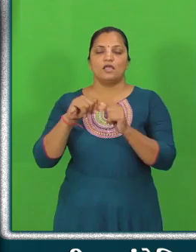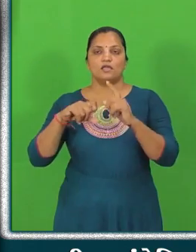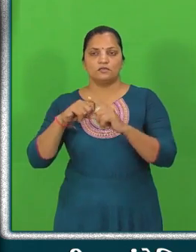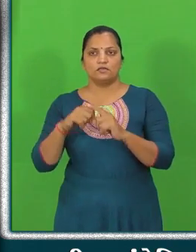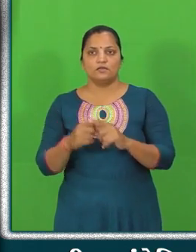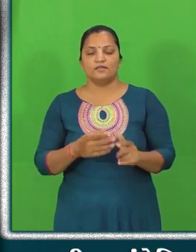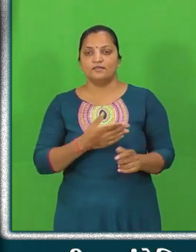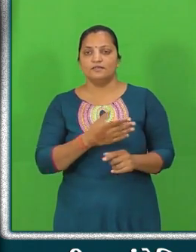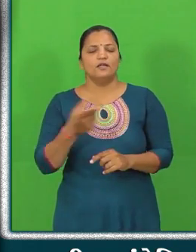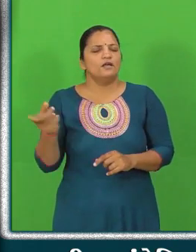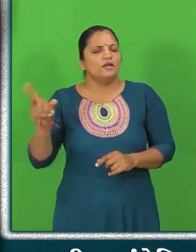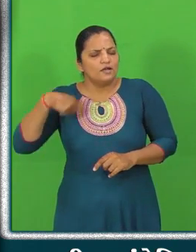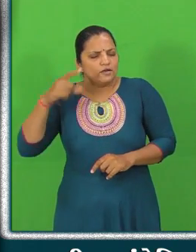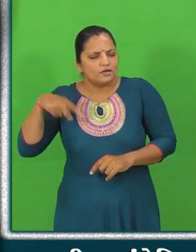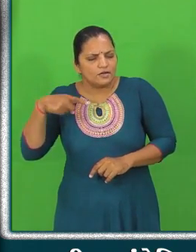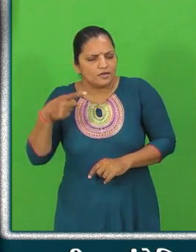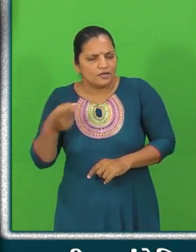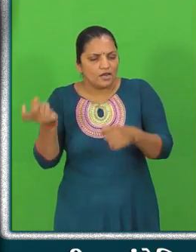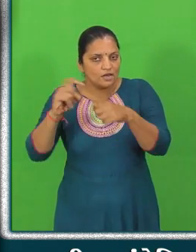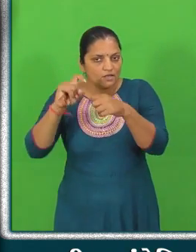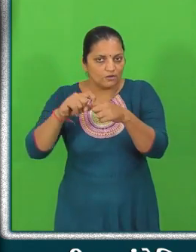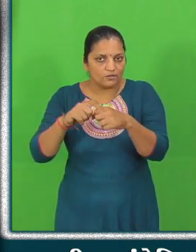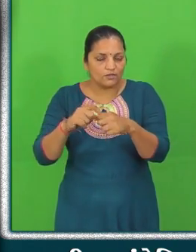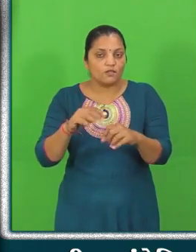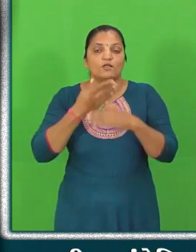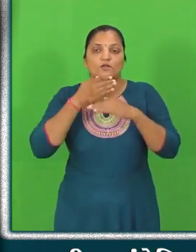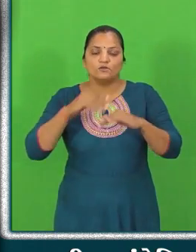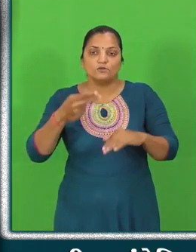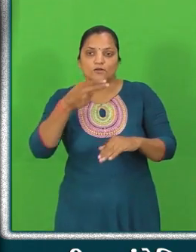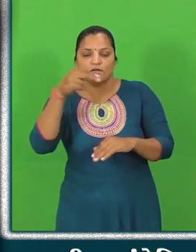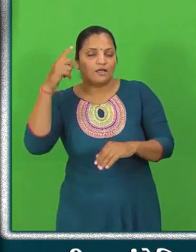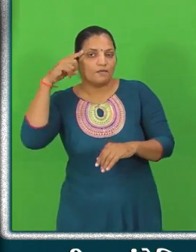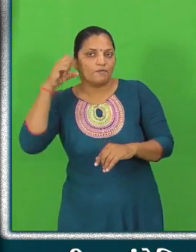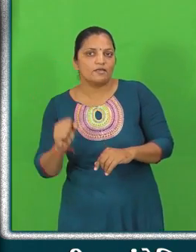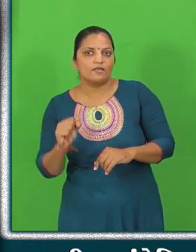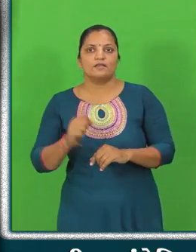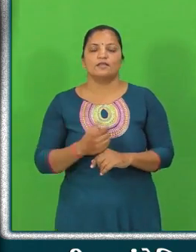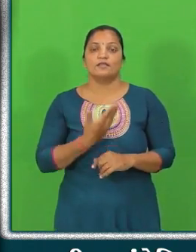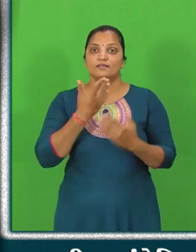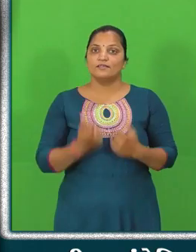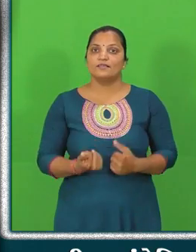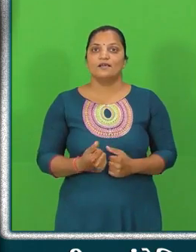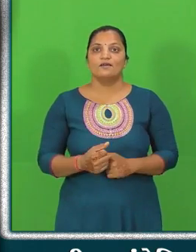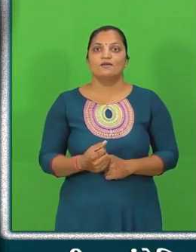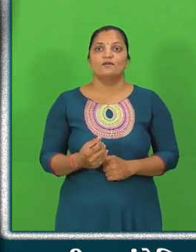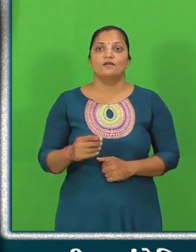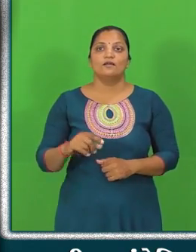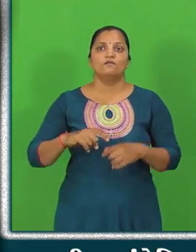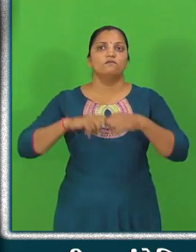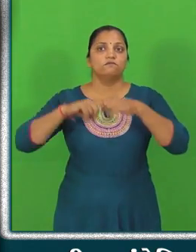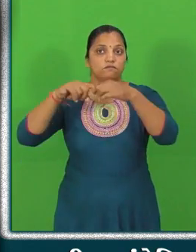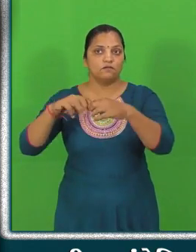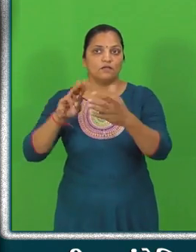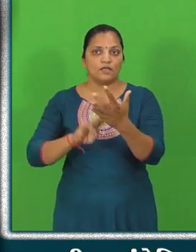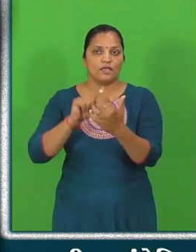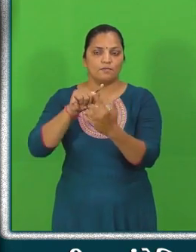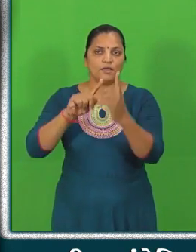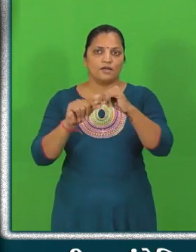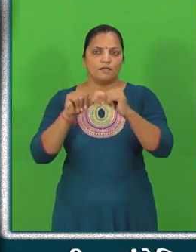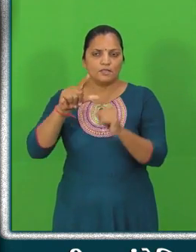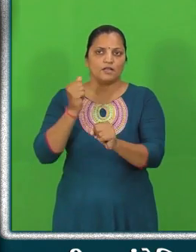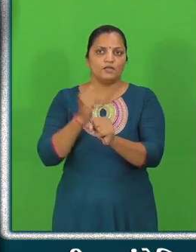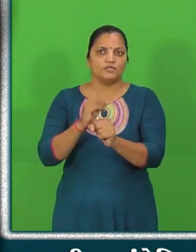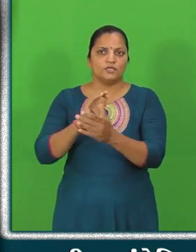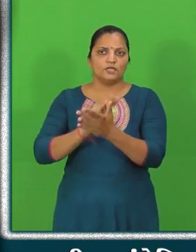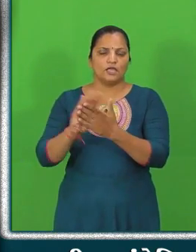છે આ, એટલે યાદ રહી ગયા છે. વેરી ગુડ, સરસ. હા કોઈએ પ્રશ્ન પૂછ્યો, મિત્તલ ગોહિલ